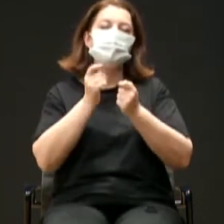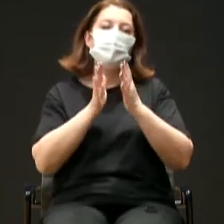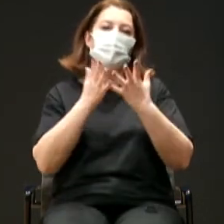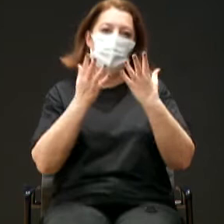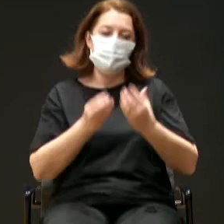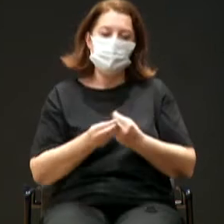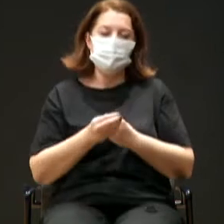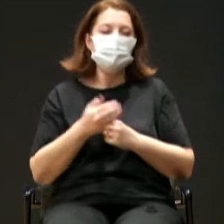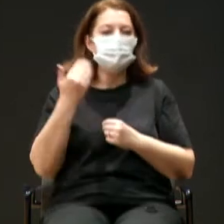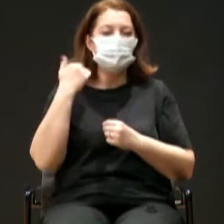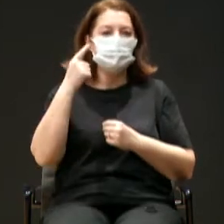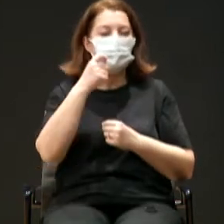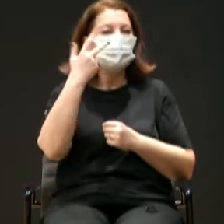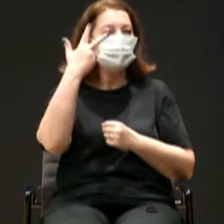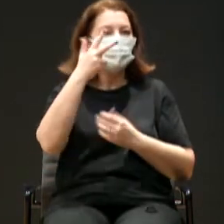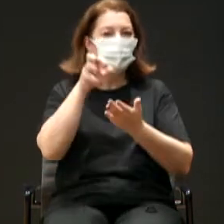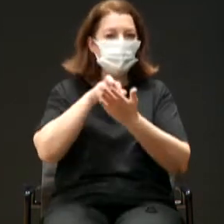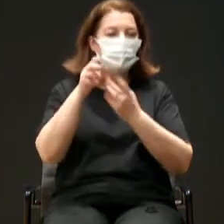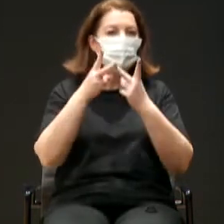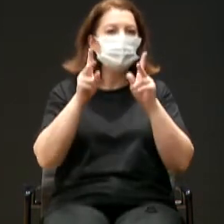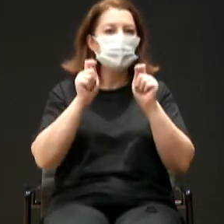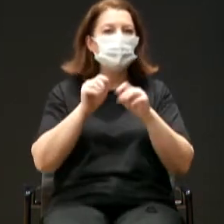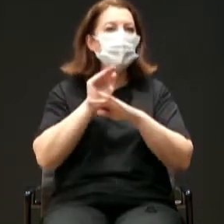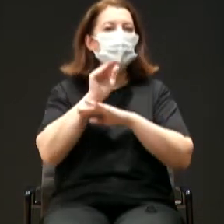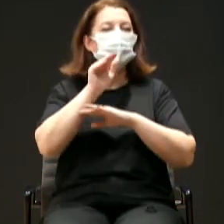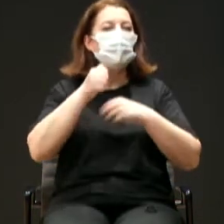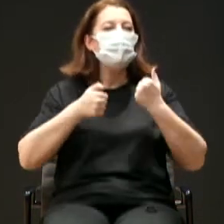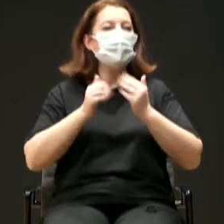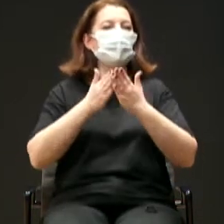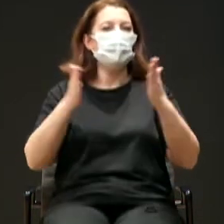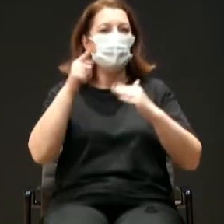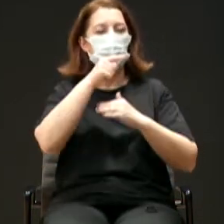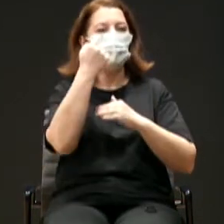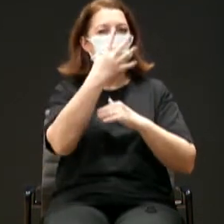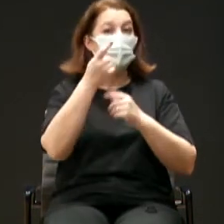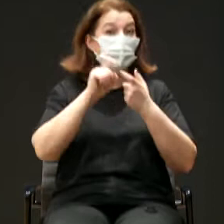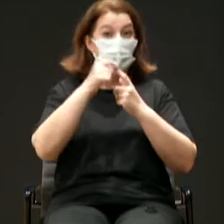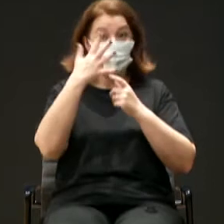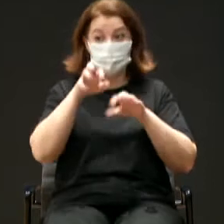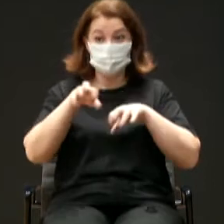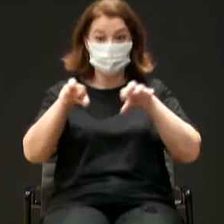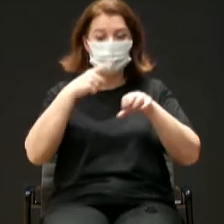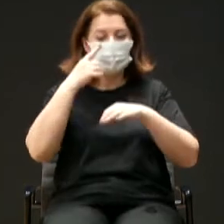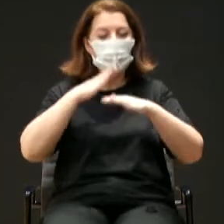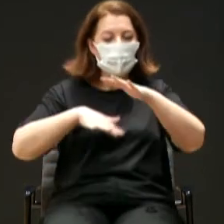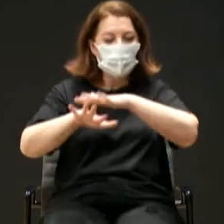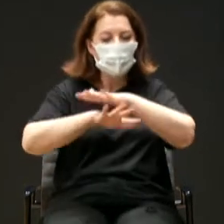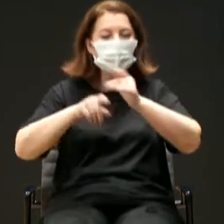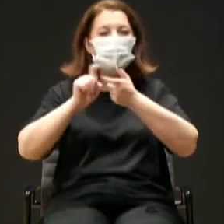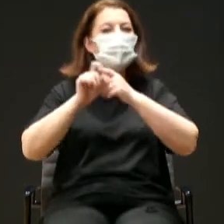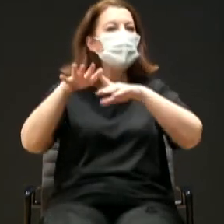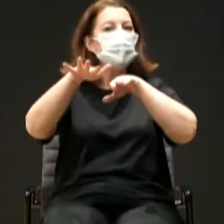sürdürmekteyiz. Geçtiğimiz ay 3. etabının açılışını yaptığımız Yaşam Vadisi'nin 4 ve 5. etaplarının altyapı ve üst yapı